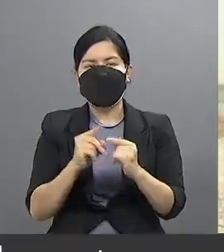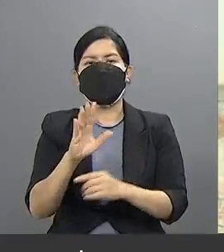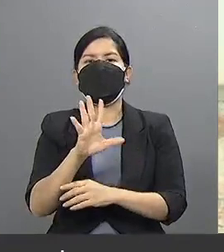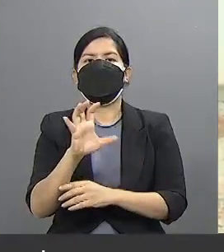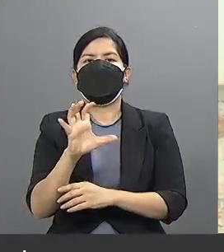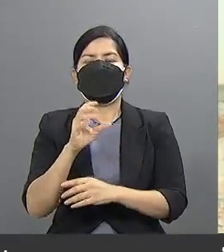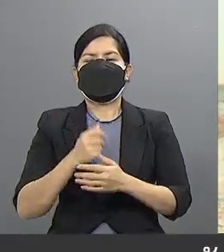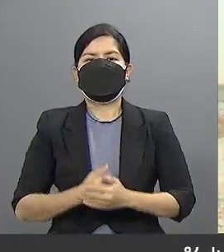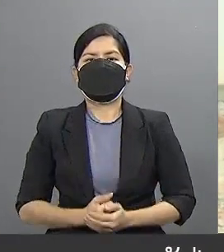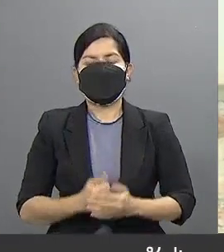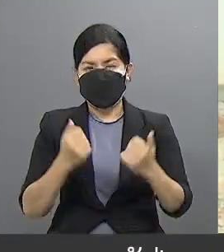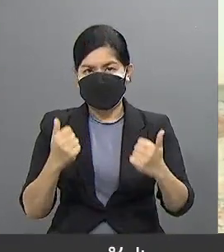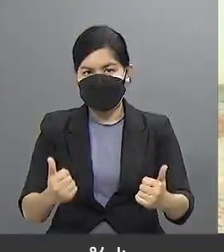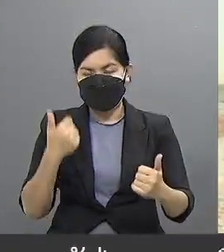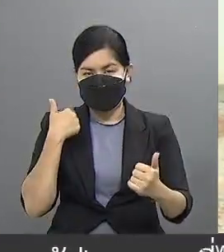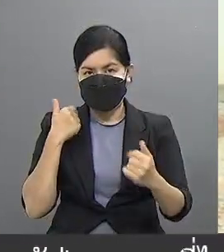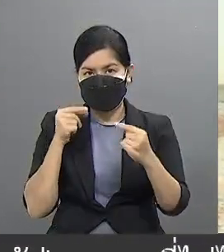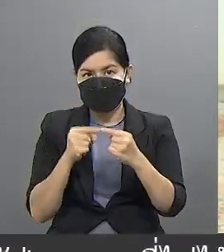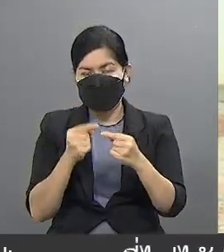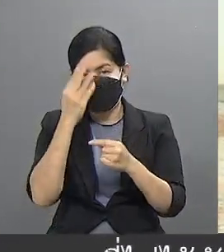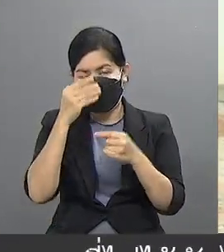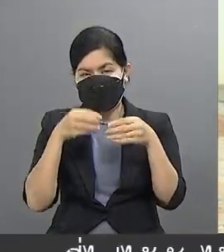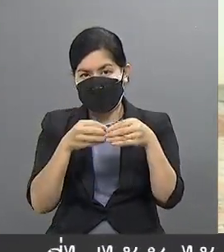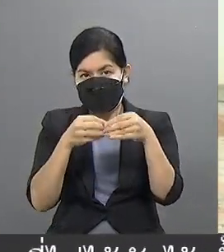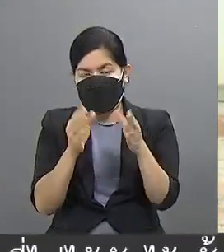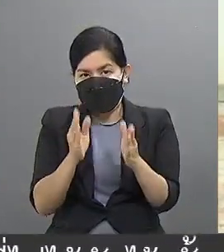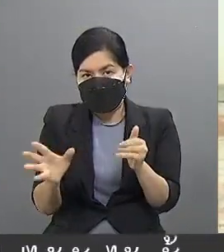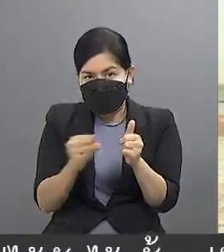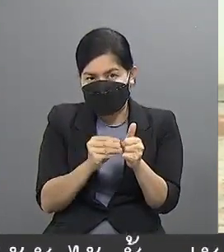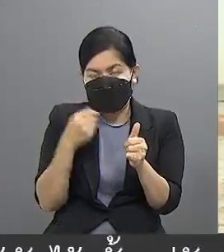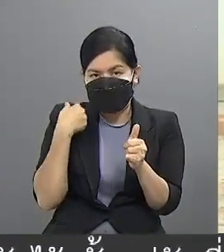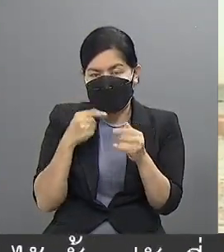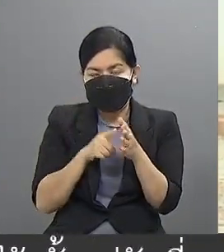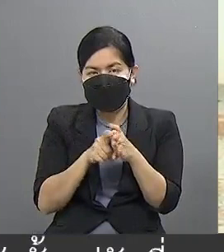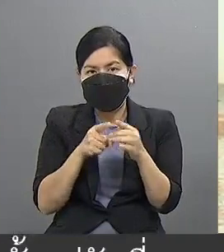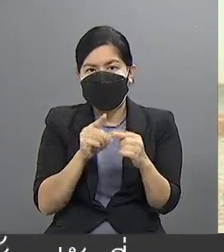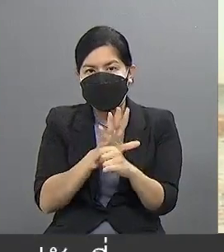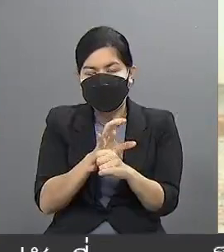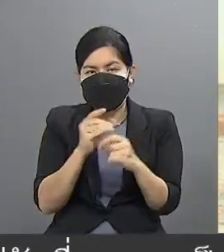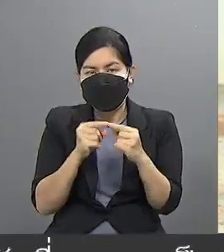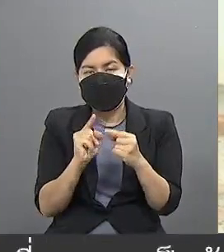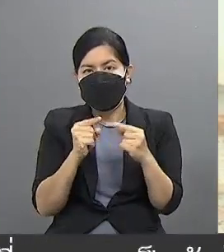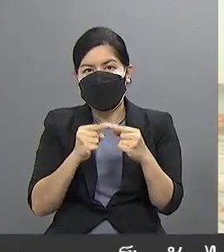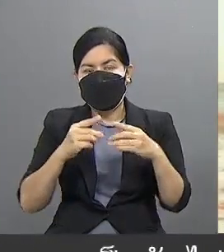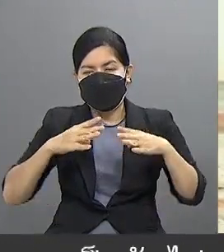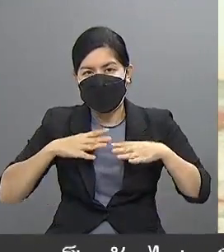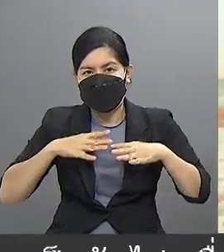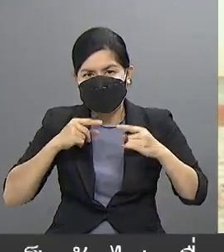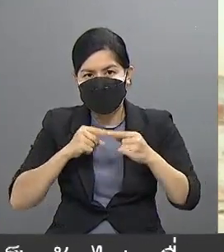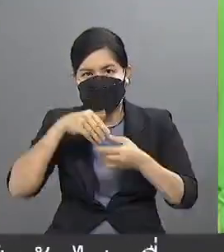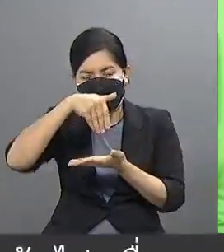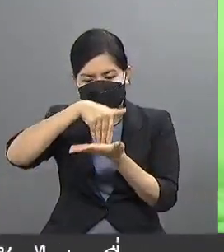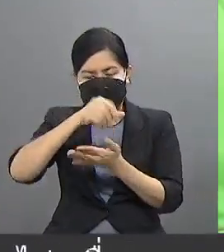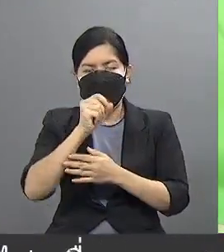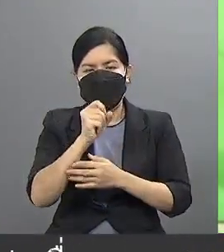วันนี้จะมีการทยอยนำผู้ติดเชื้อโรคโควิด-19 ซึ่งพักตัว พักรักษาตัวอยู่ที่ศูนย์พักคอยในอำเ